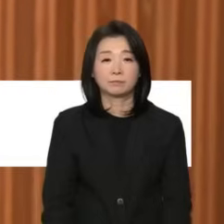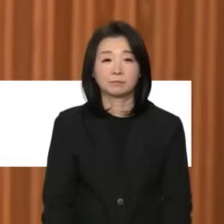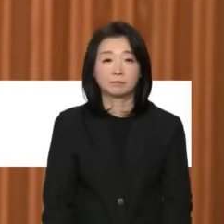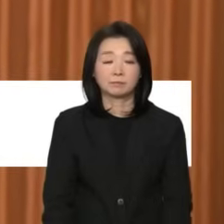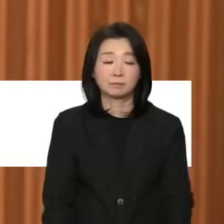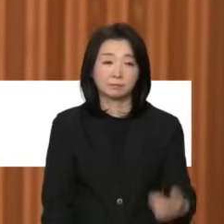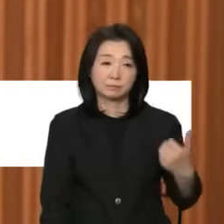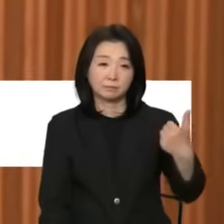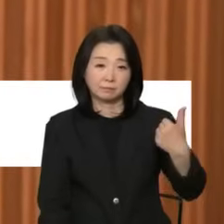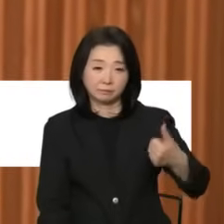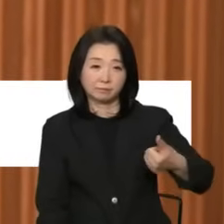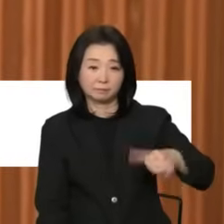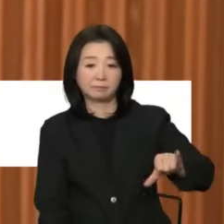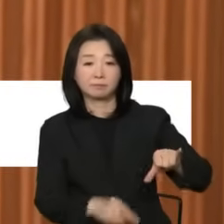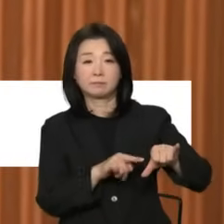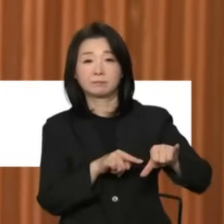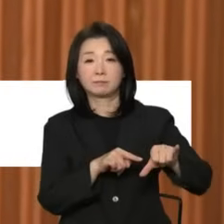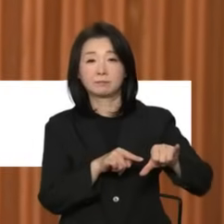자식에게도